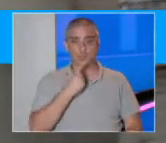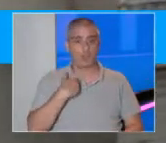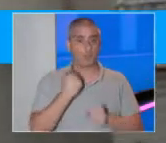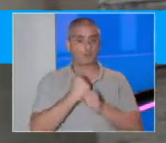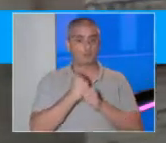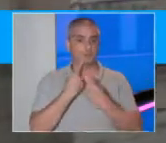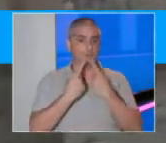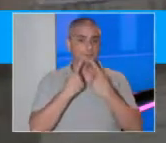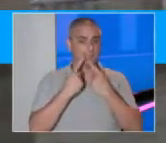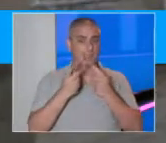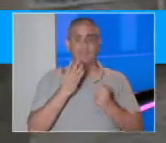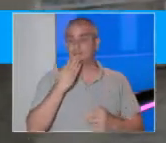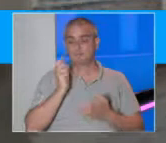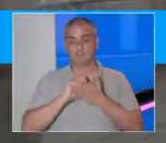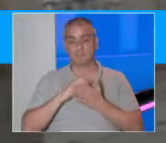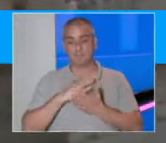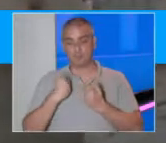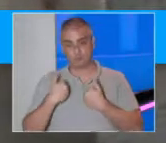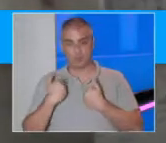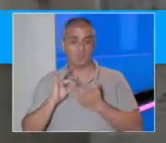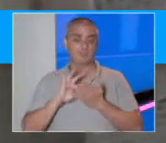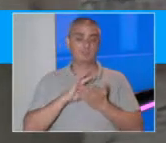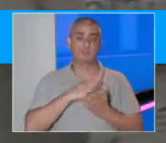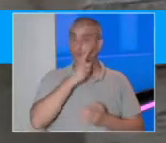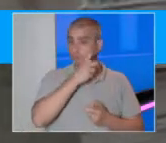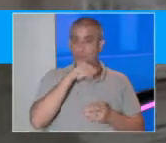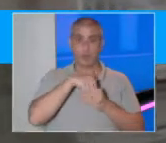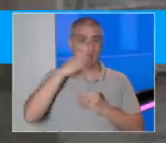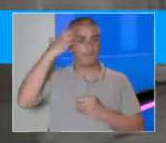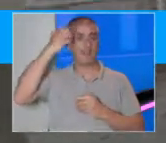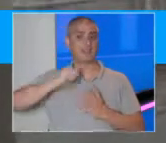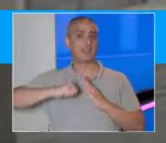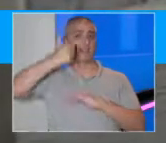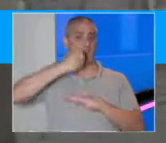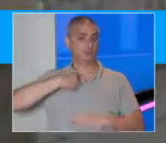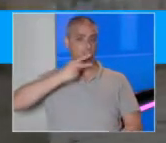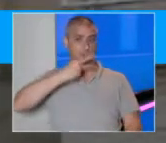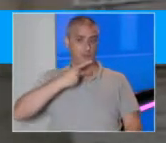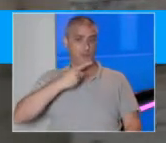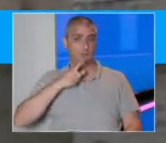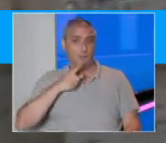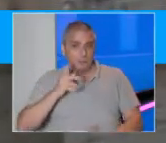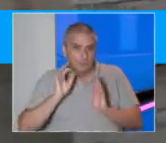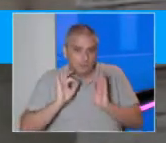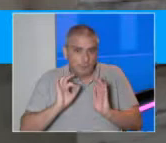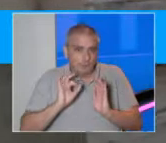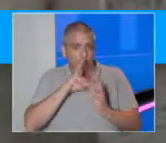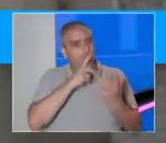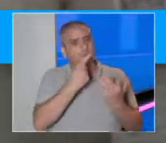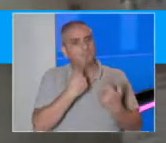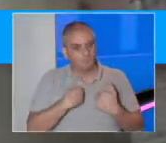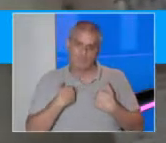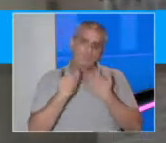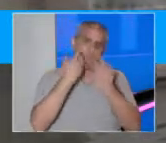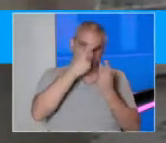קיימנו שיחה בין משרד הבריאות שלנו למשרד הבריאות שלהם, כולל המדען הראשי, שבה ממש הם היו מדווחים לנו